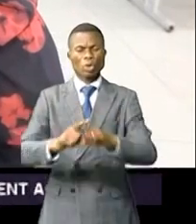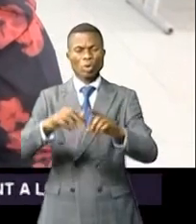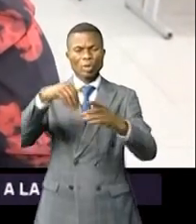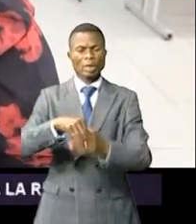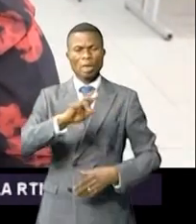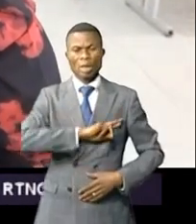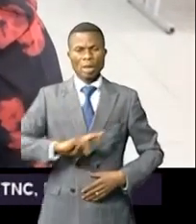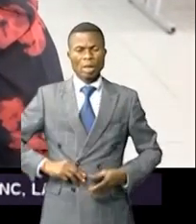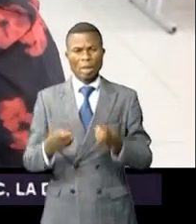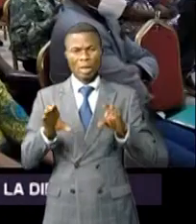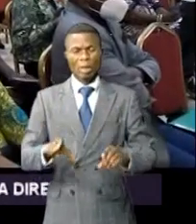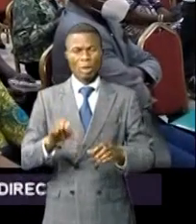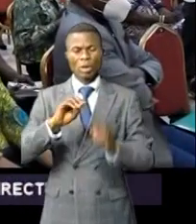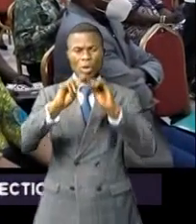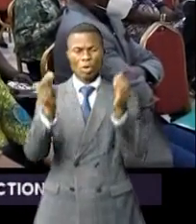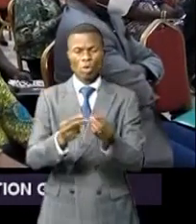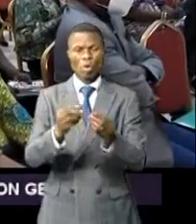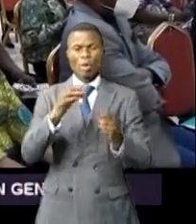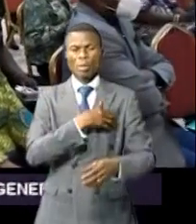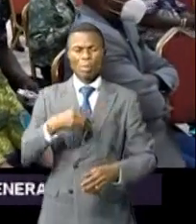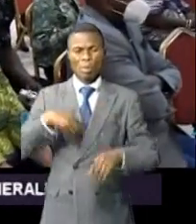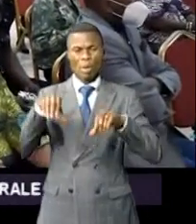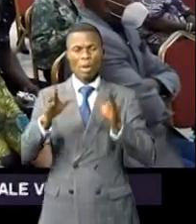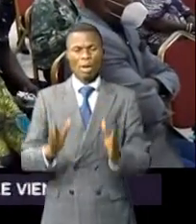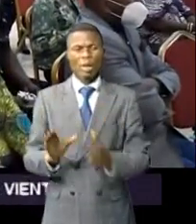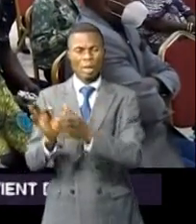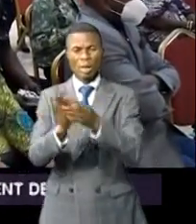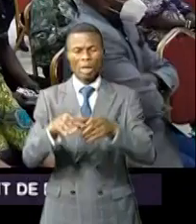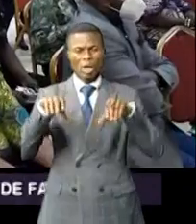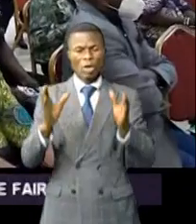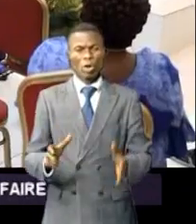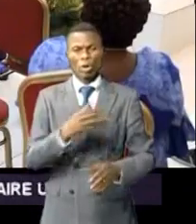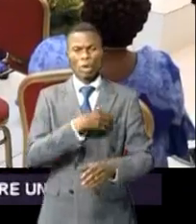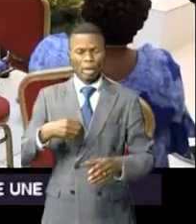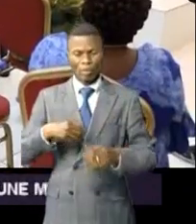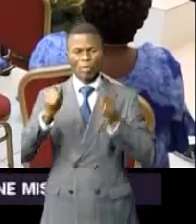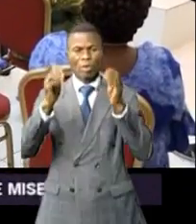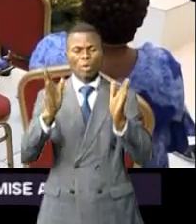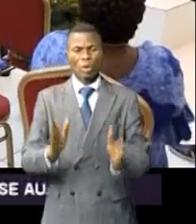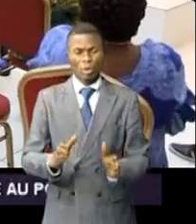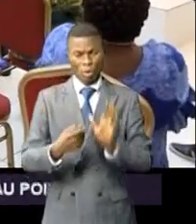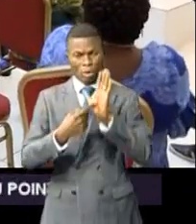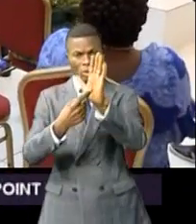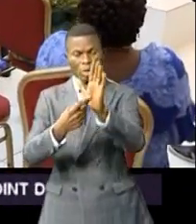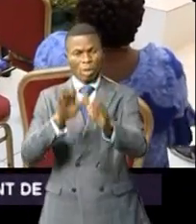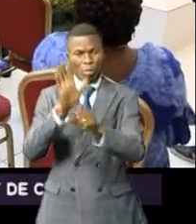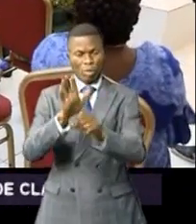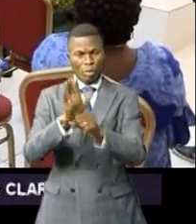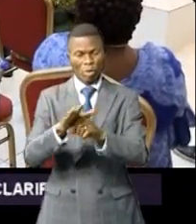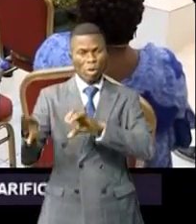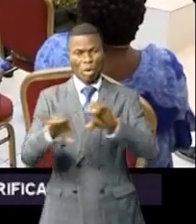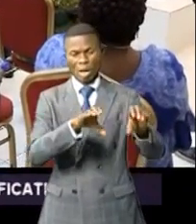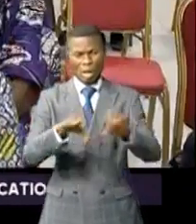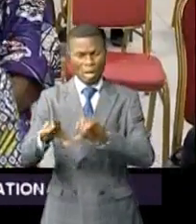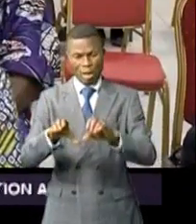Congo par les cadres des femmes congolaises et l'Union congolaise des femmes des médias ont présenté les différentes